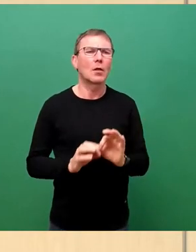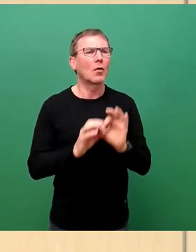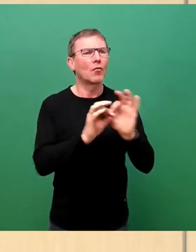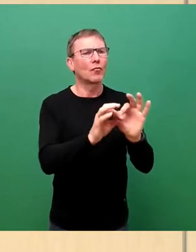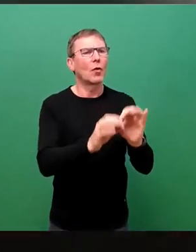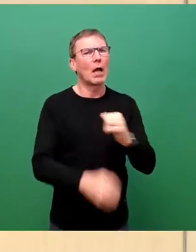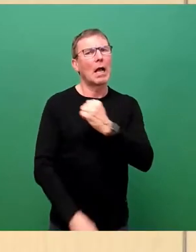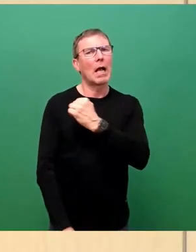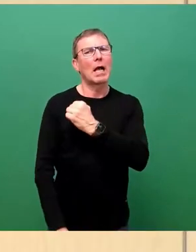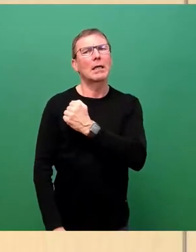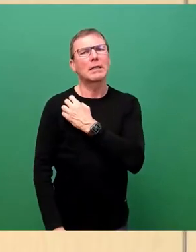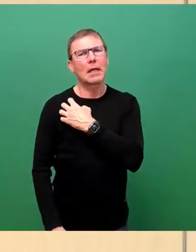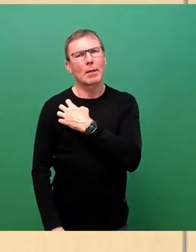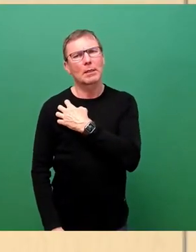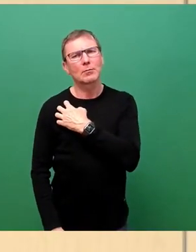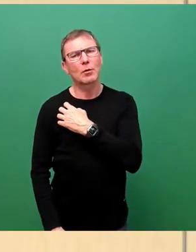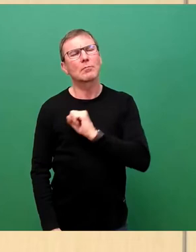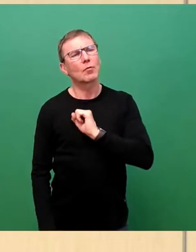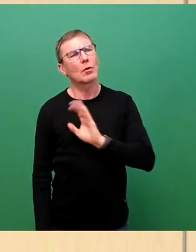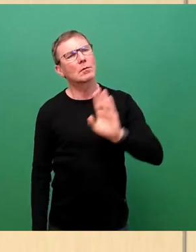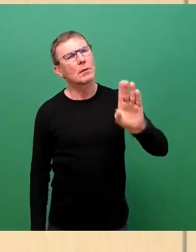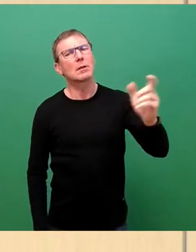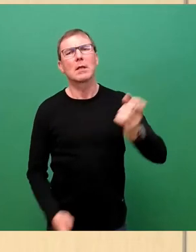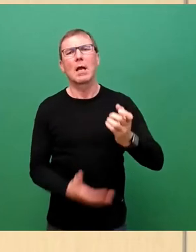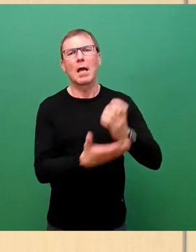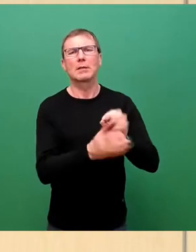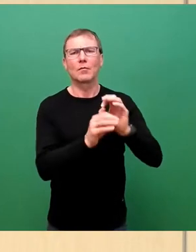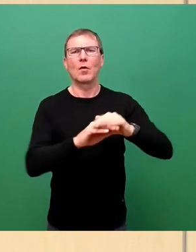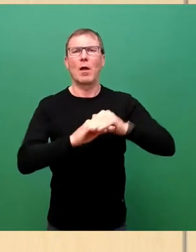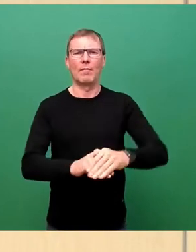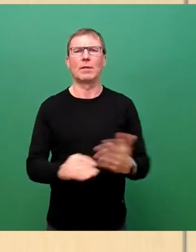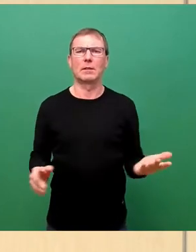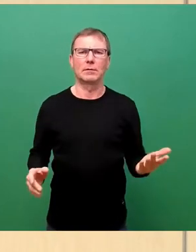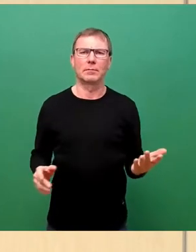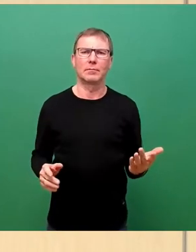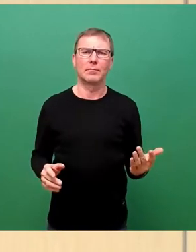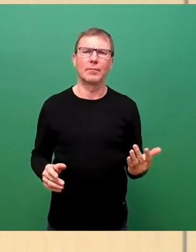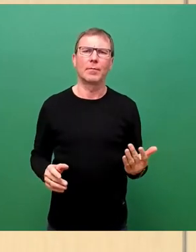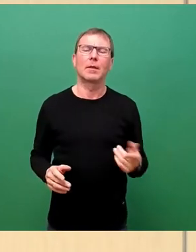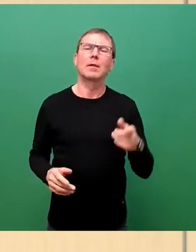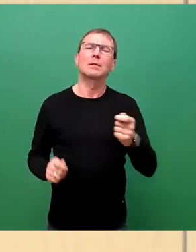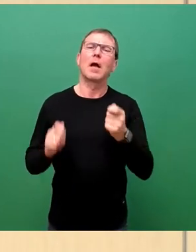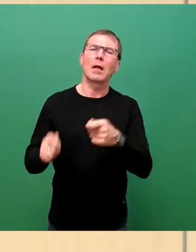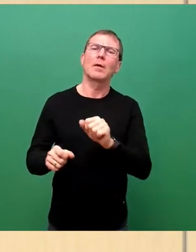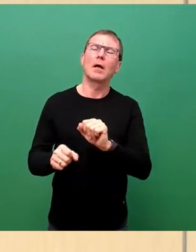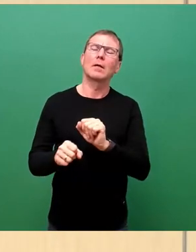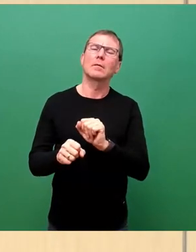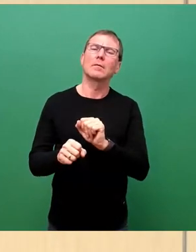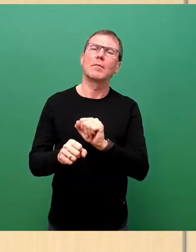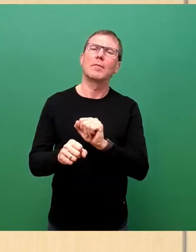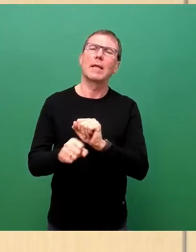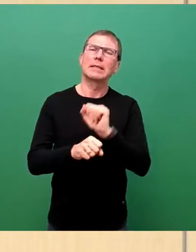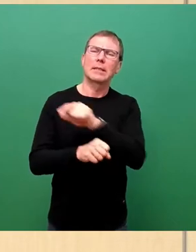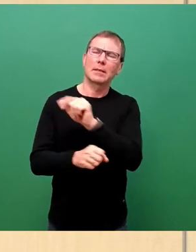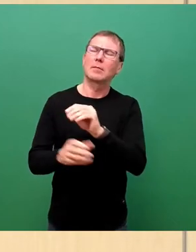gehört, die sich dafür einsetzen, das zu machen. Das kommt in dem Antrag der Dissidenten im ersten Teil zum Ausdruck. Das